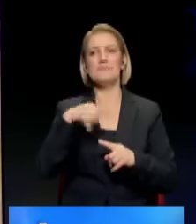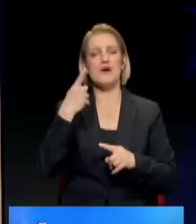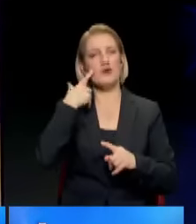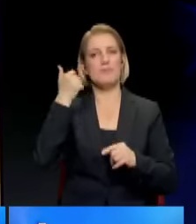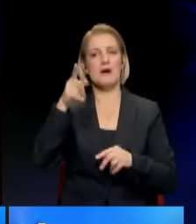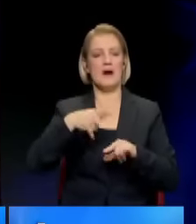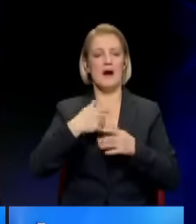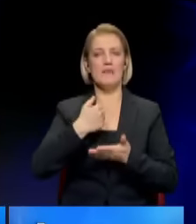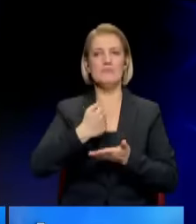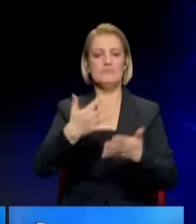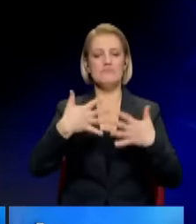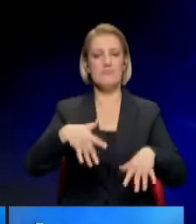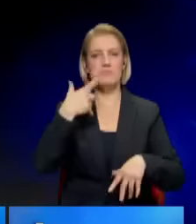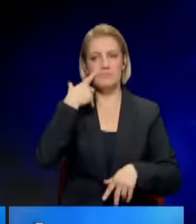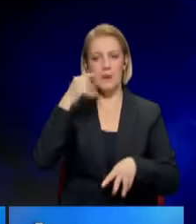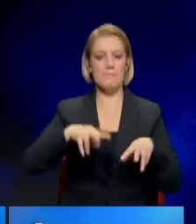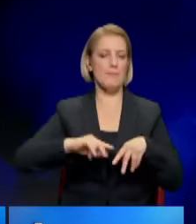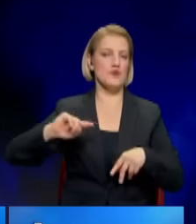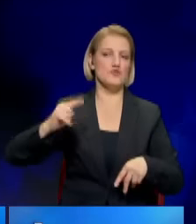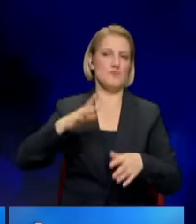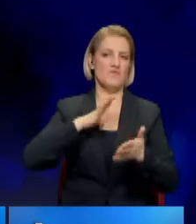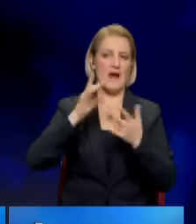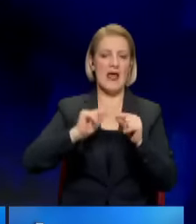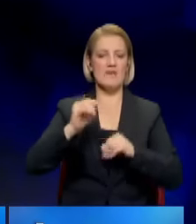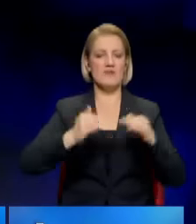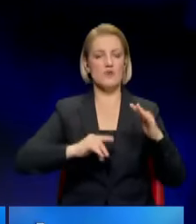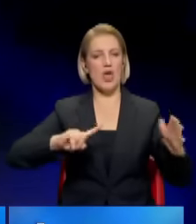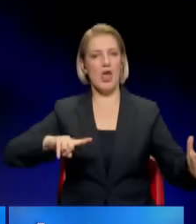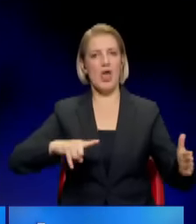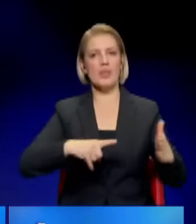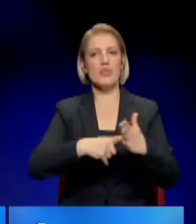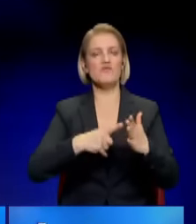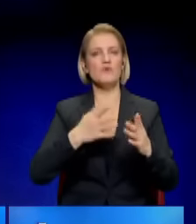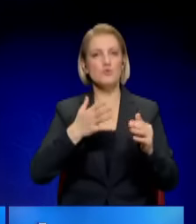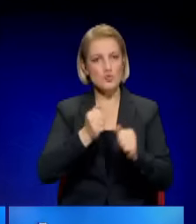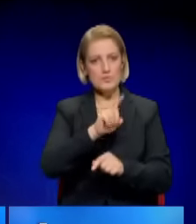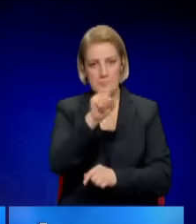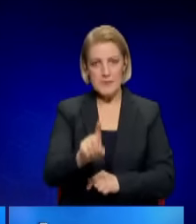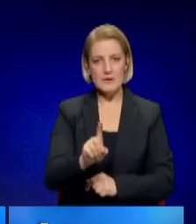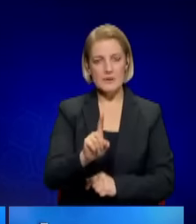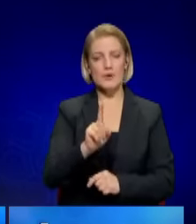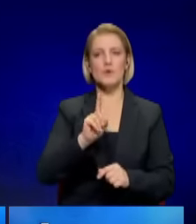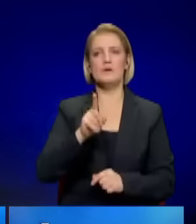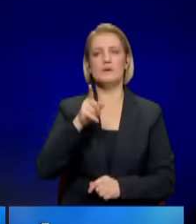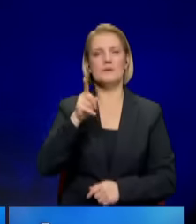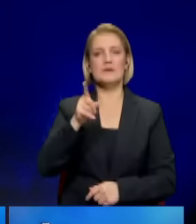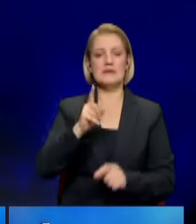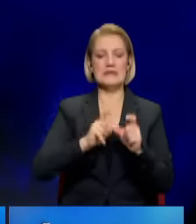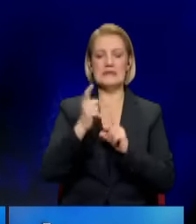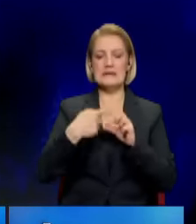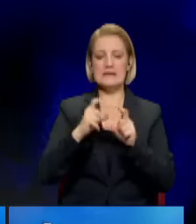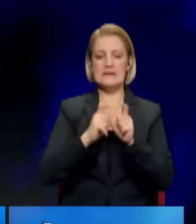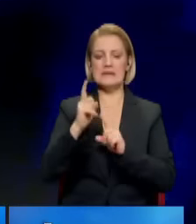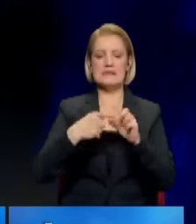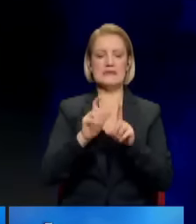bakan, Hazine ve Maliye Bakanı Mehmet Şimşek var. Enflasyon hedefleri tutturulabilecek mi? Günün çizgisi Gırgır